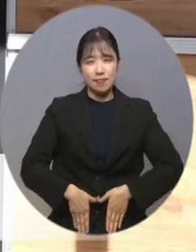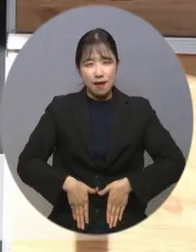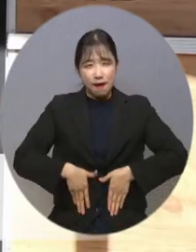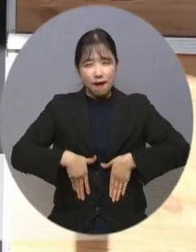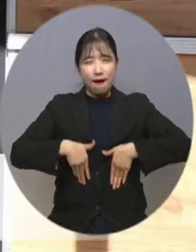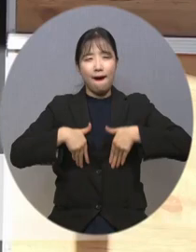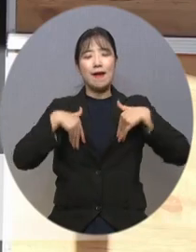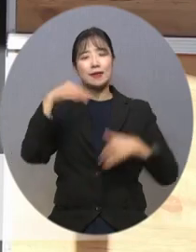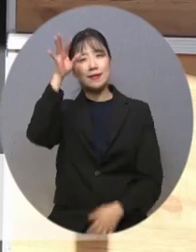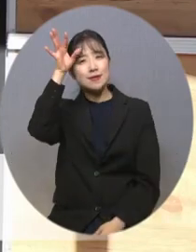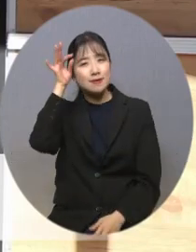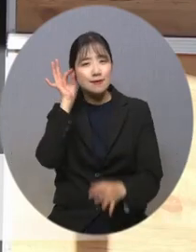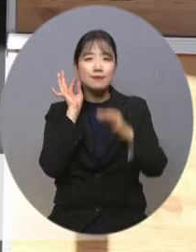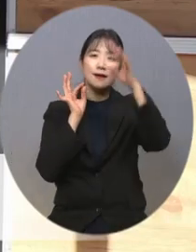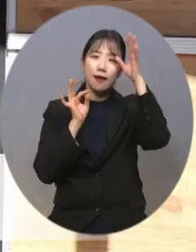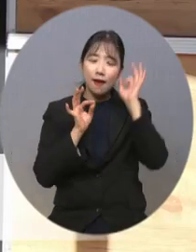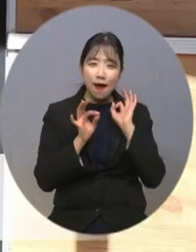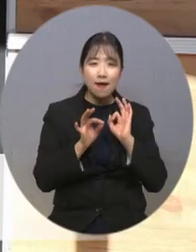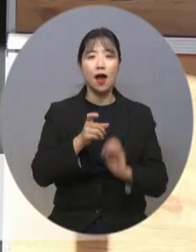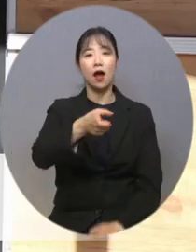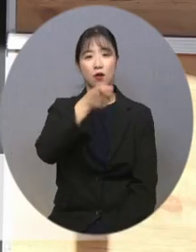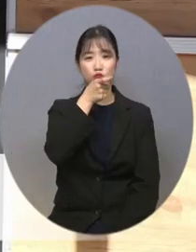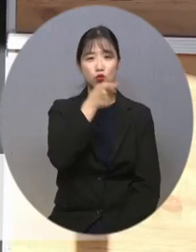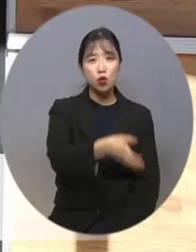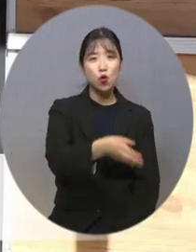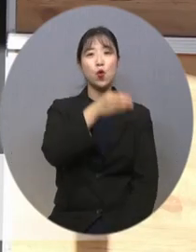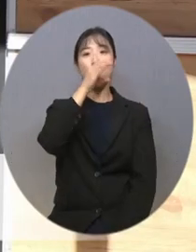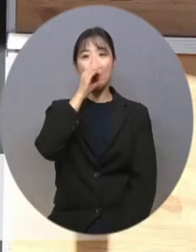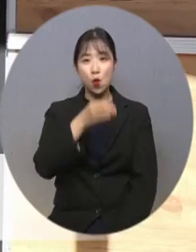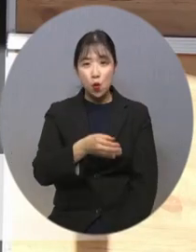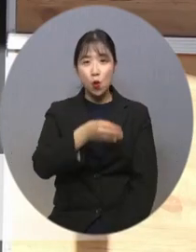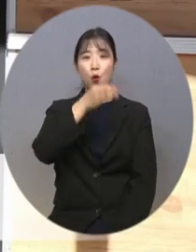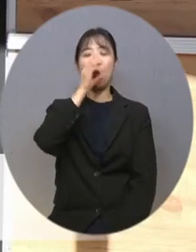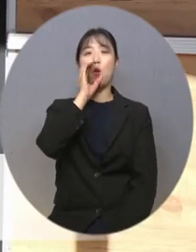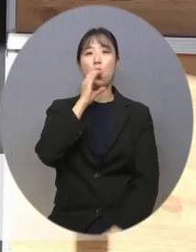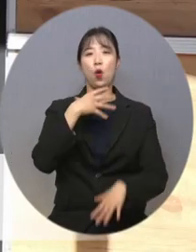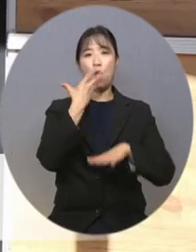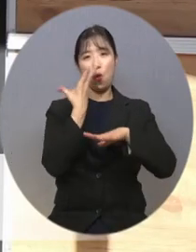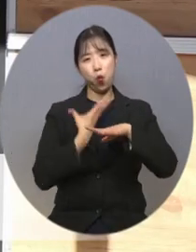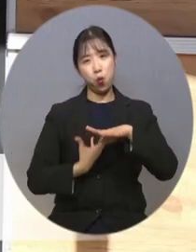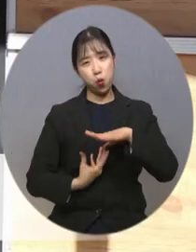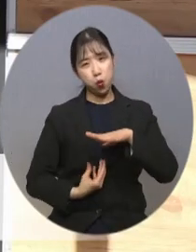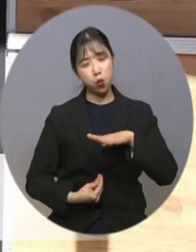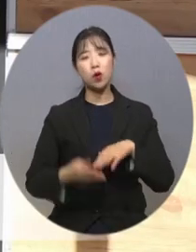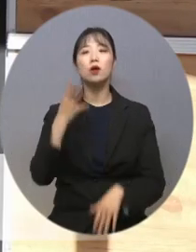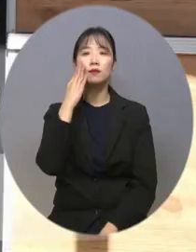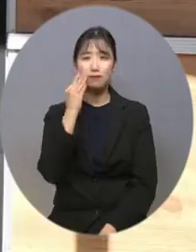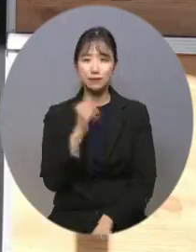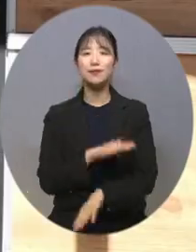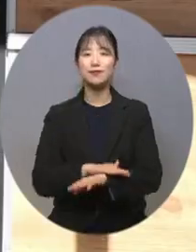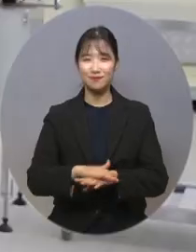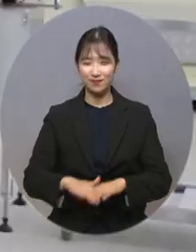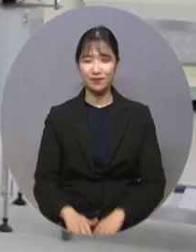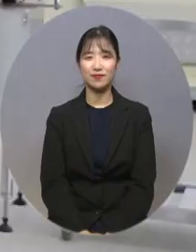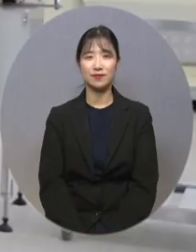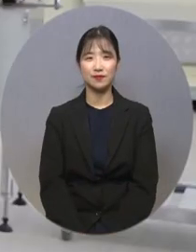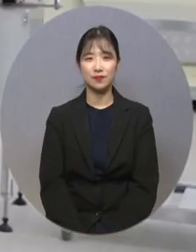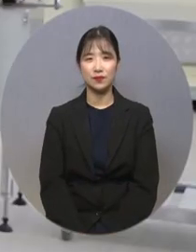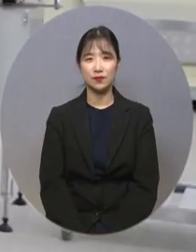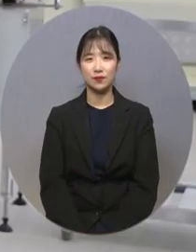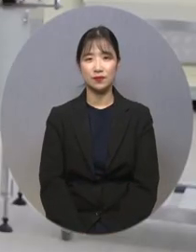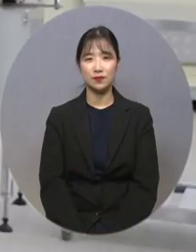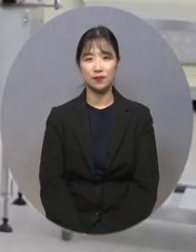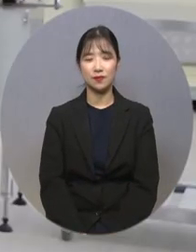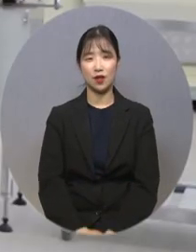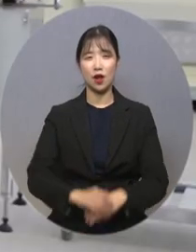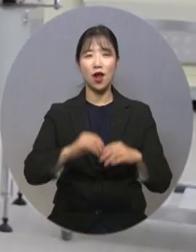방을 해놓고 그 약간 저 땀을 흘리면서 이렇게 접수면 몸에 잘 흡수가 된다고 그럽니다.